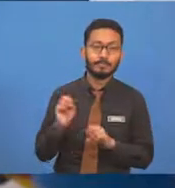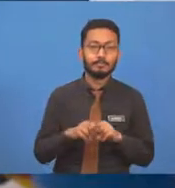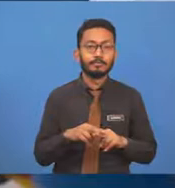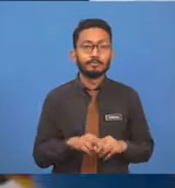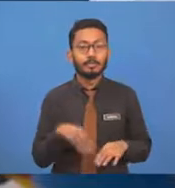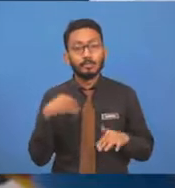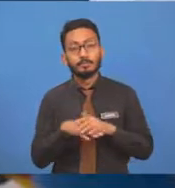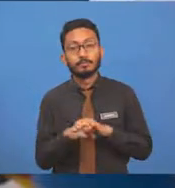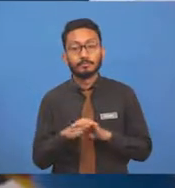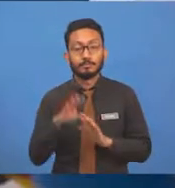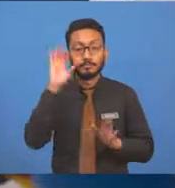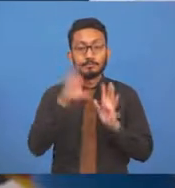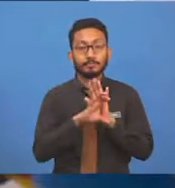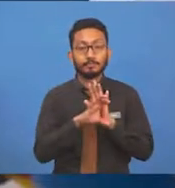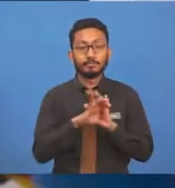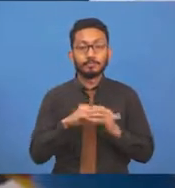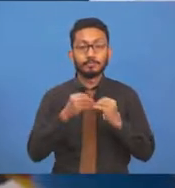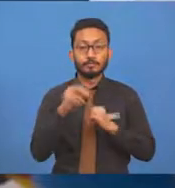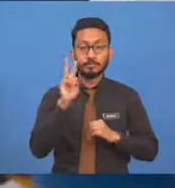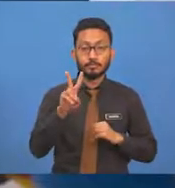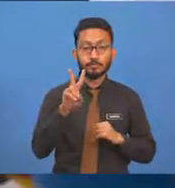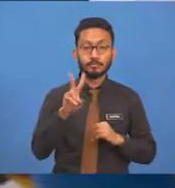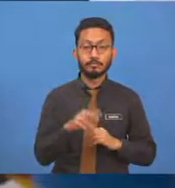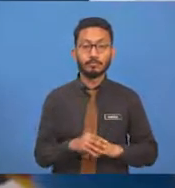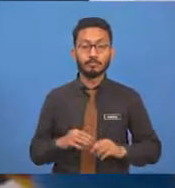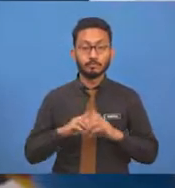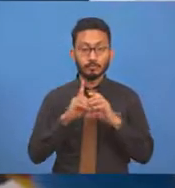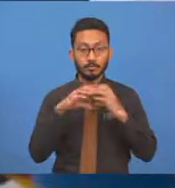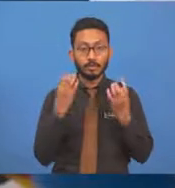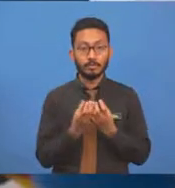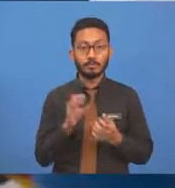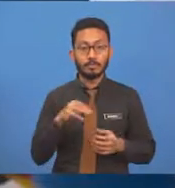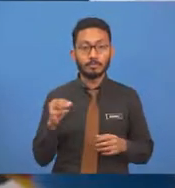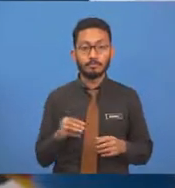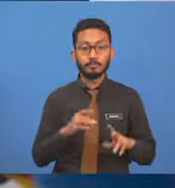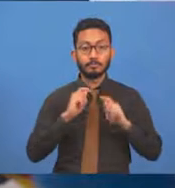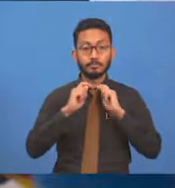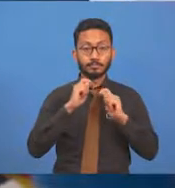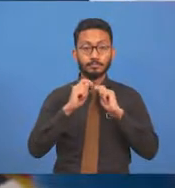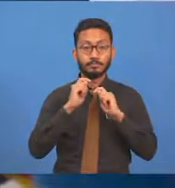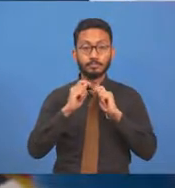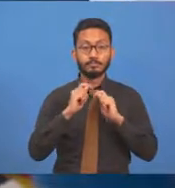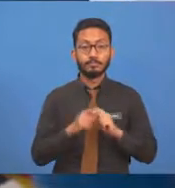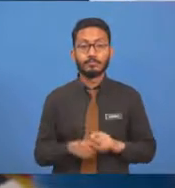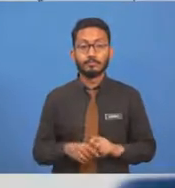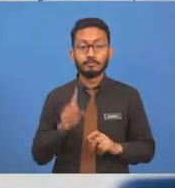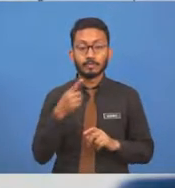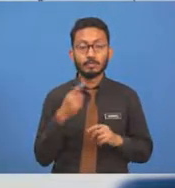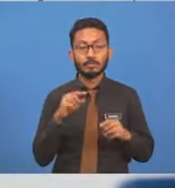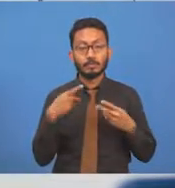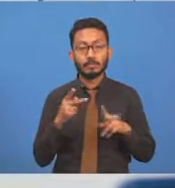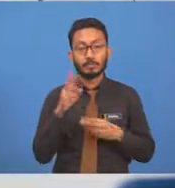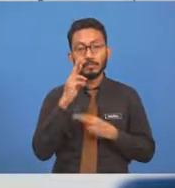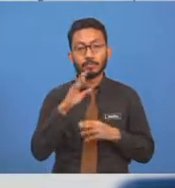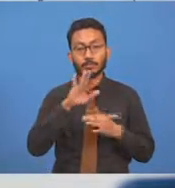pertama, sekumpulan murid berinteraksi menyatakan kita perlu menghormati semua orang.